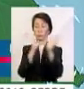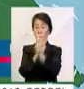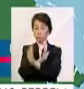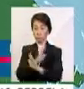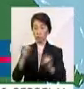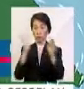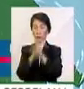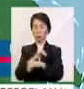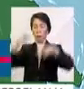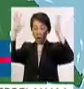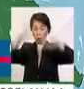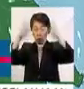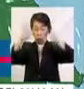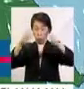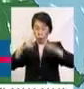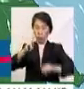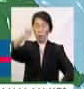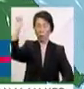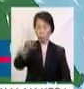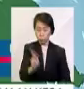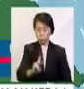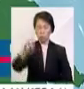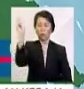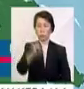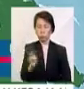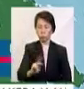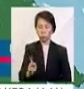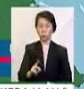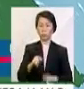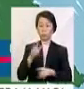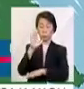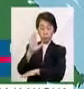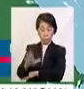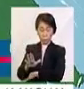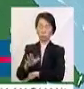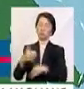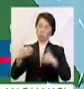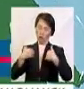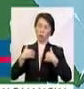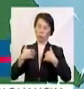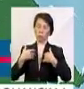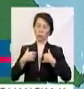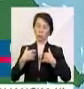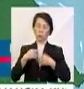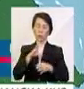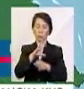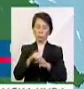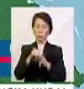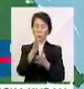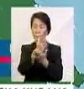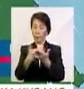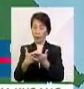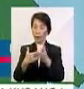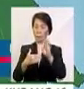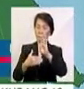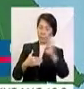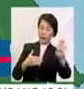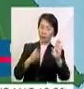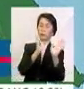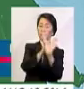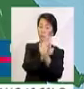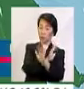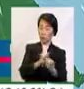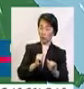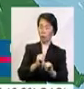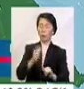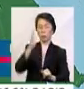pula, hujan lebat dan ribut petir yang berlaku di sejak dari petang tadi masih lagi sedang berlaku melibatkan bahagian barat negeri Sarawak